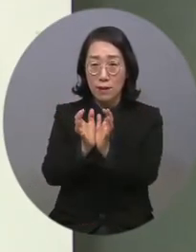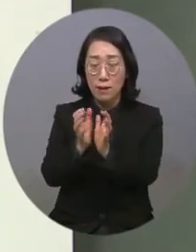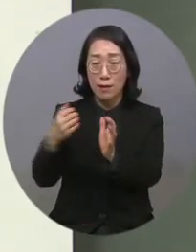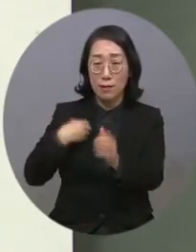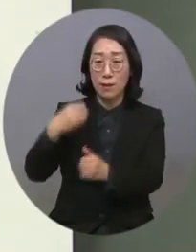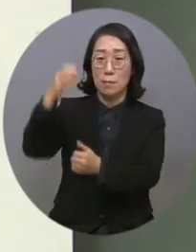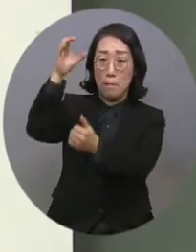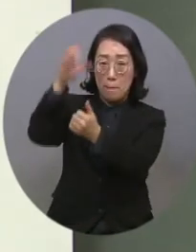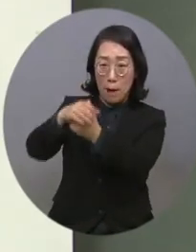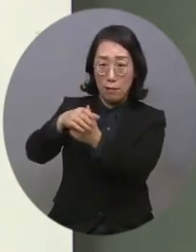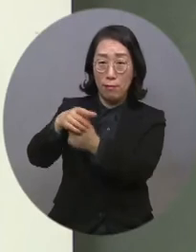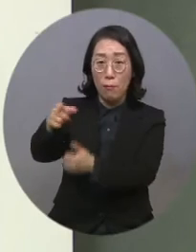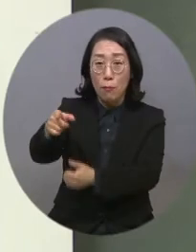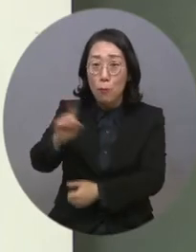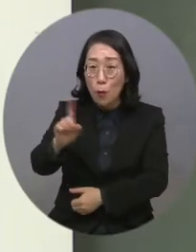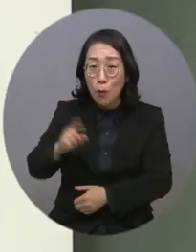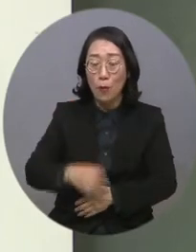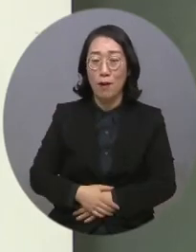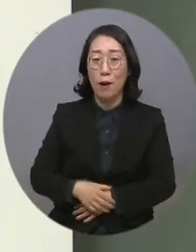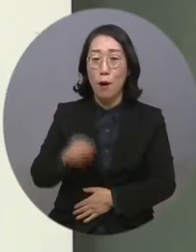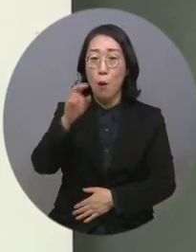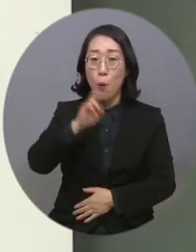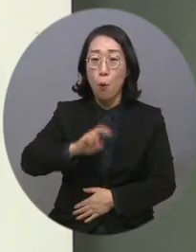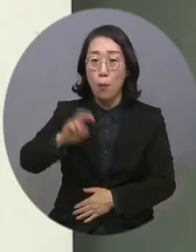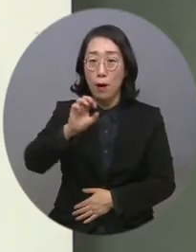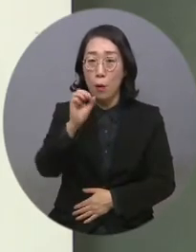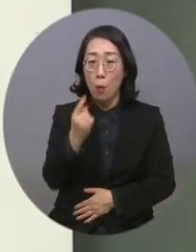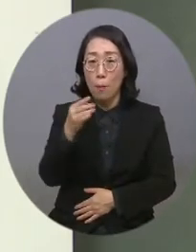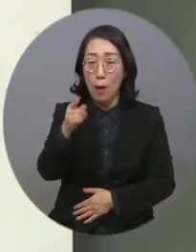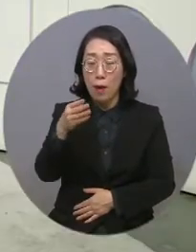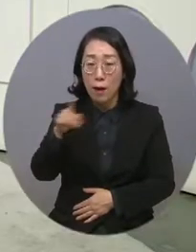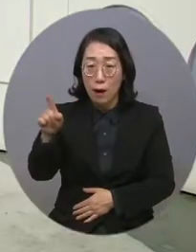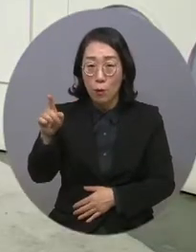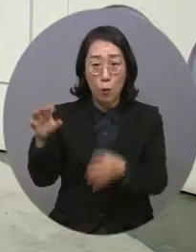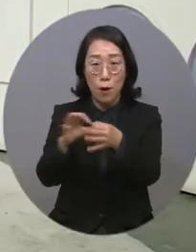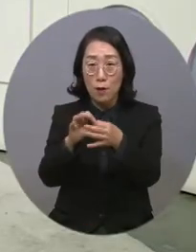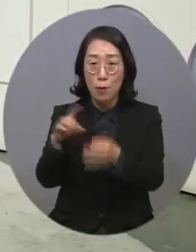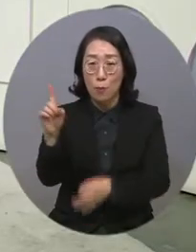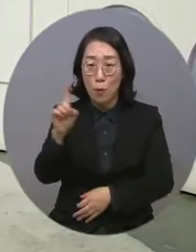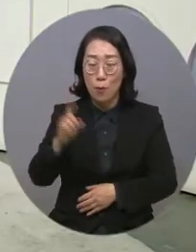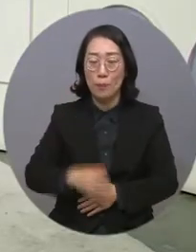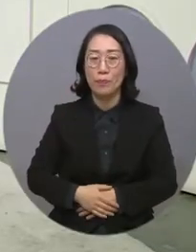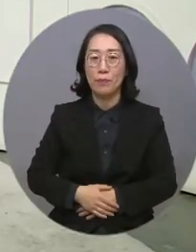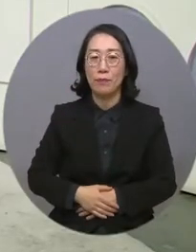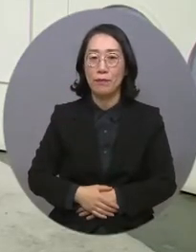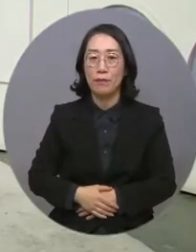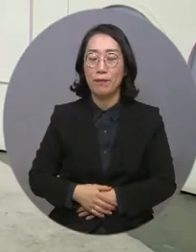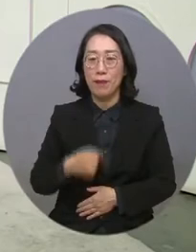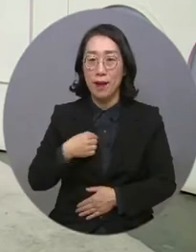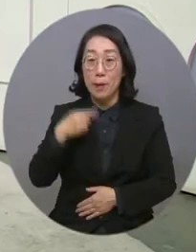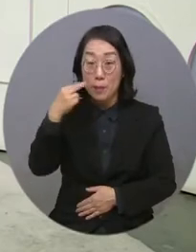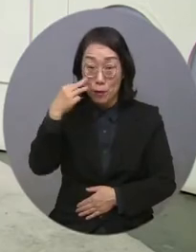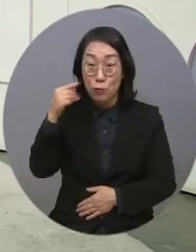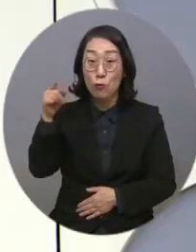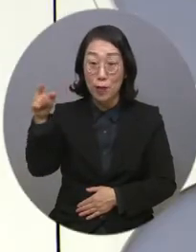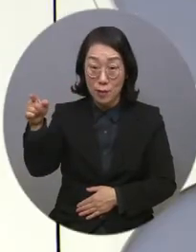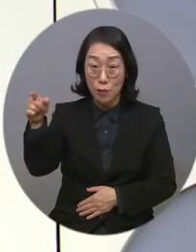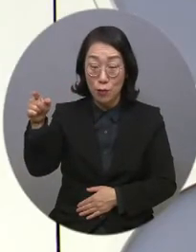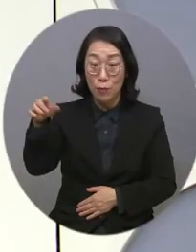계셔요? 그 오페라하고 무슨 또 깊은 인연이 있습니까? 아, 제가 미국에서 그 체코 문학 배울 때